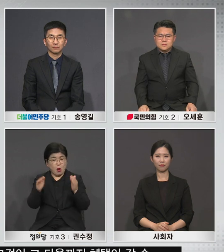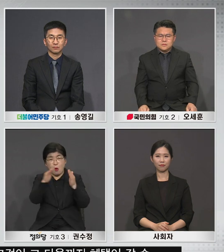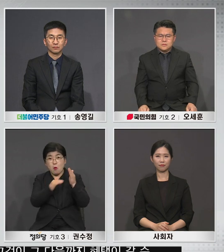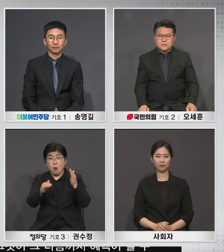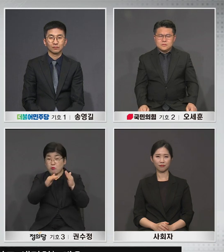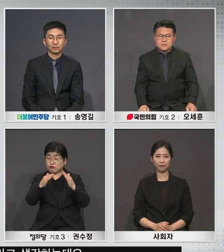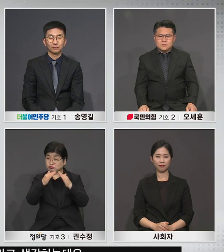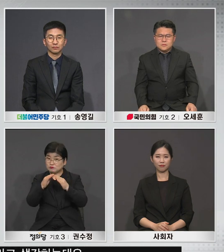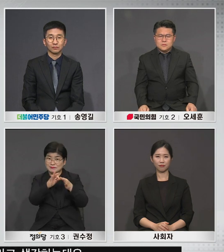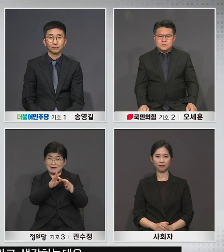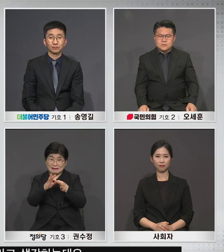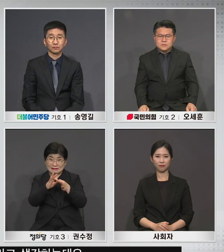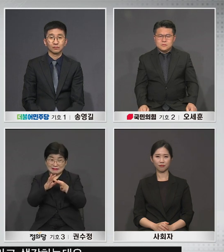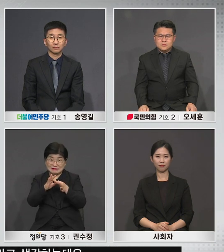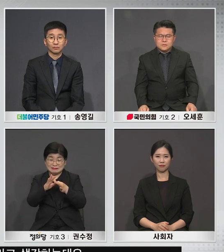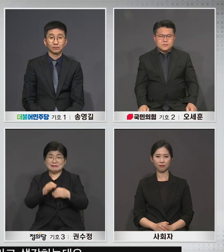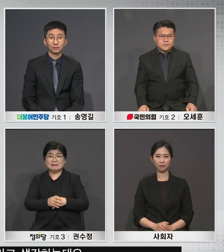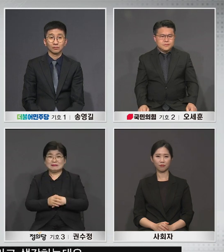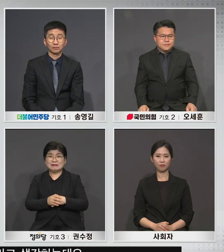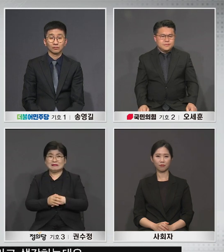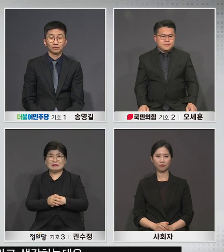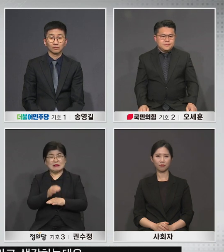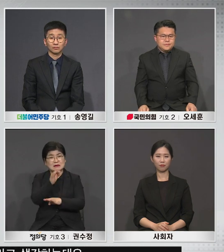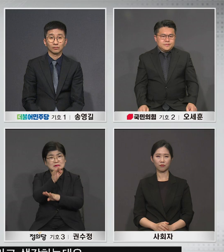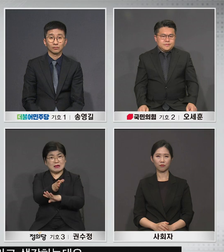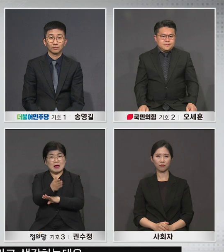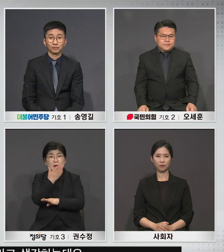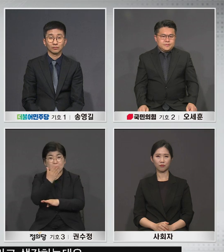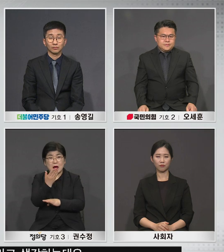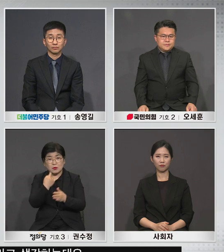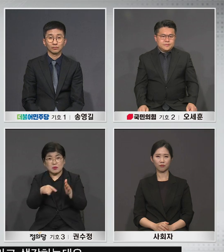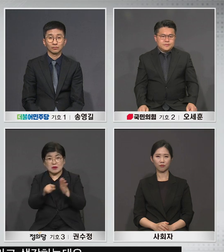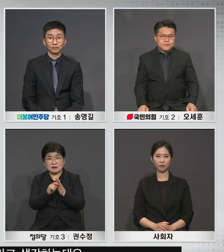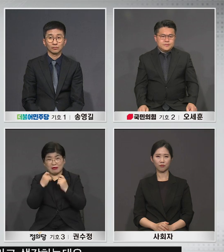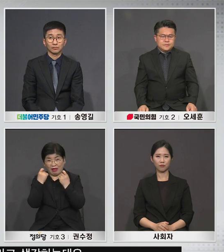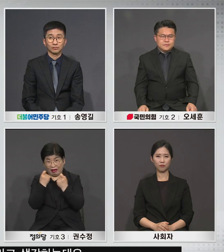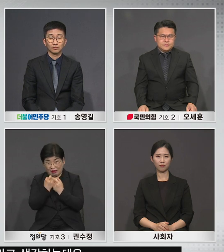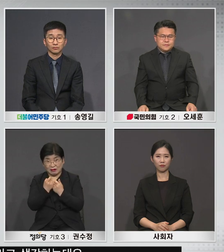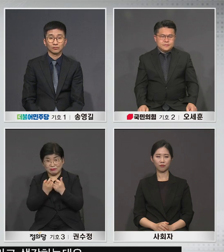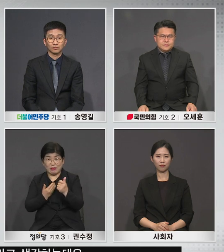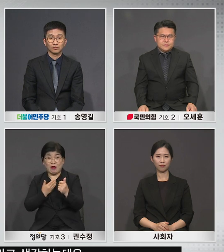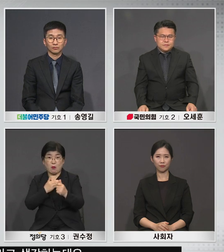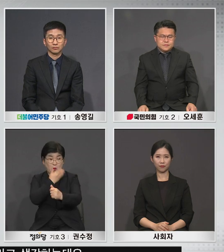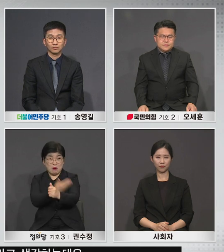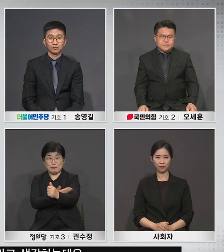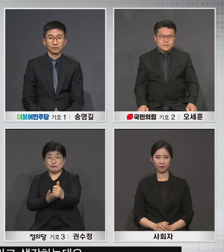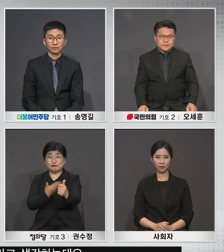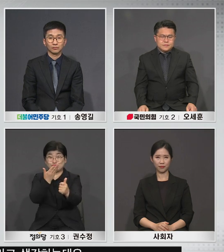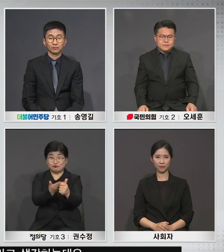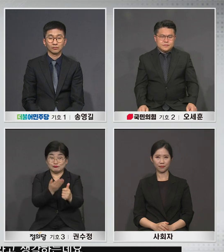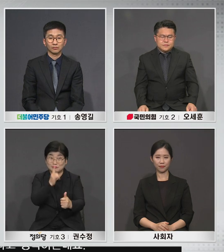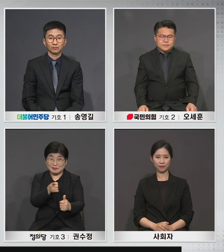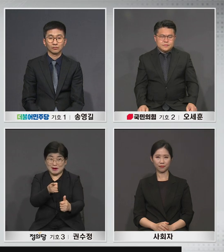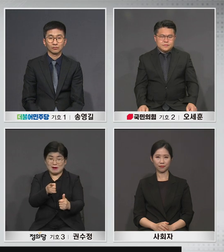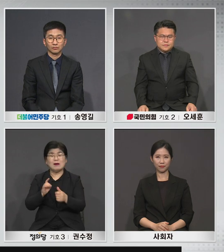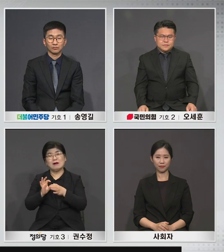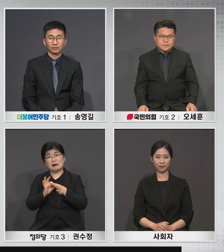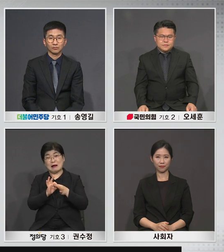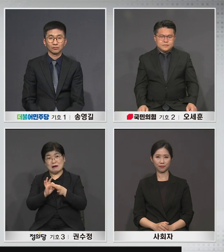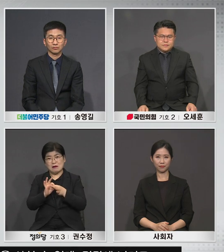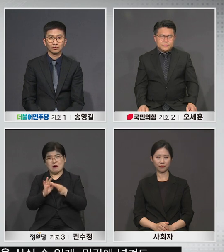관련해서 공공주택을 사실 수 있게 민간에 넘겨드리겠다는 말씀을 주셨는데요. 이것과 관련해서 지금